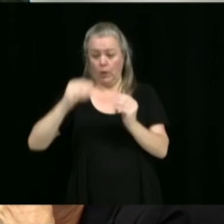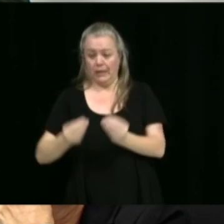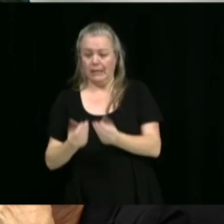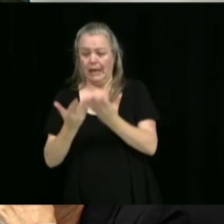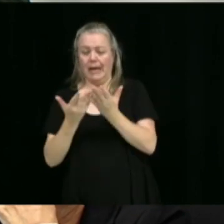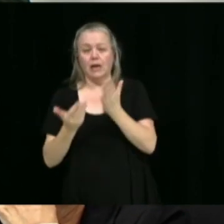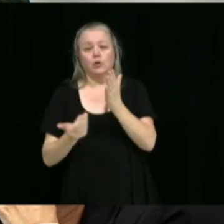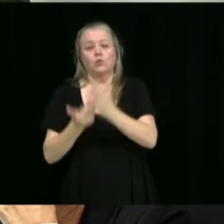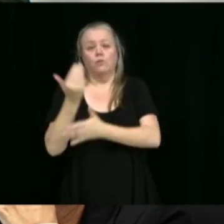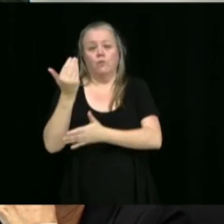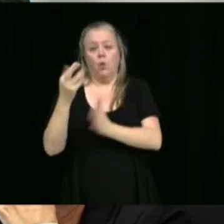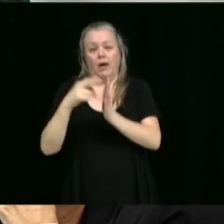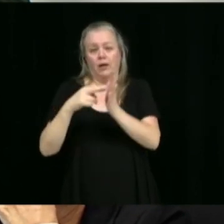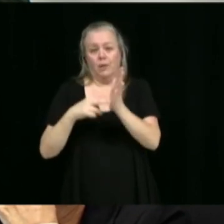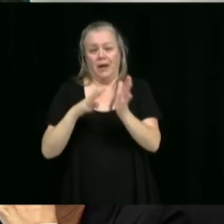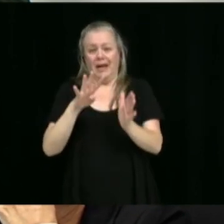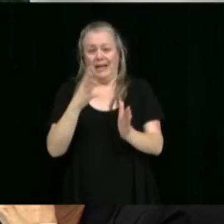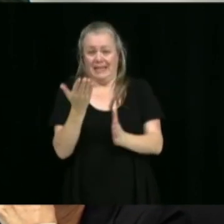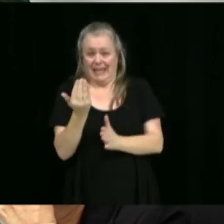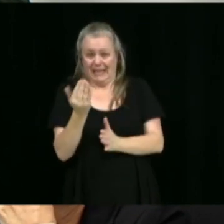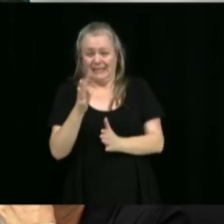règlement numéro